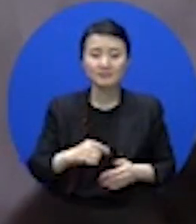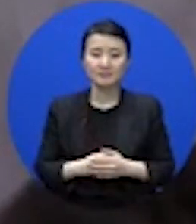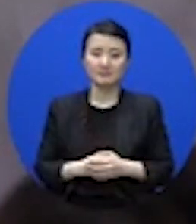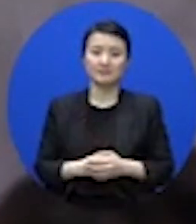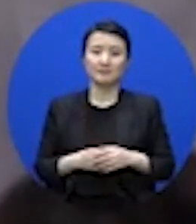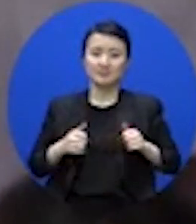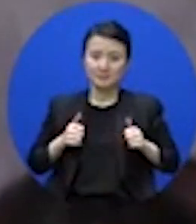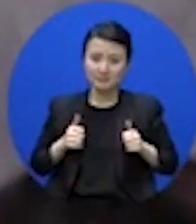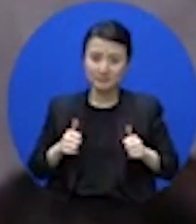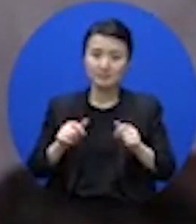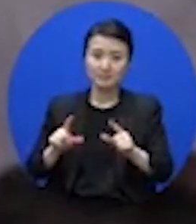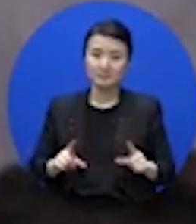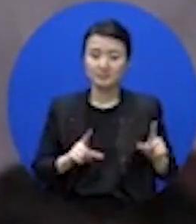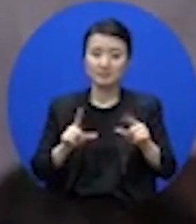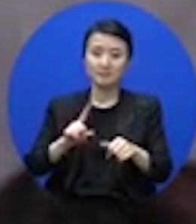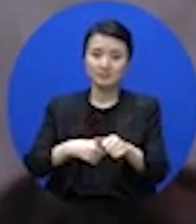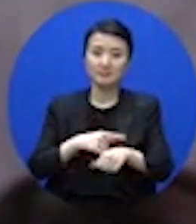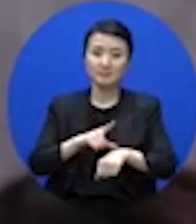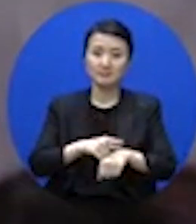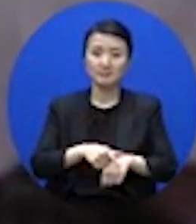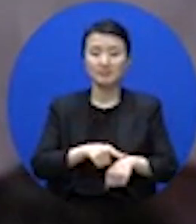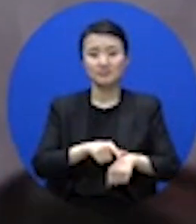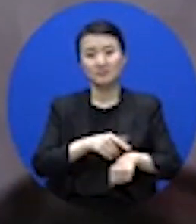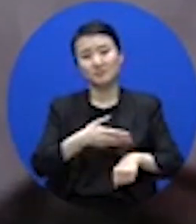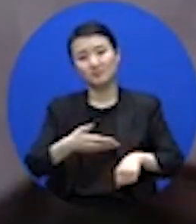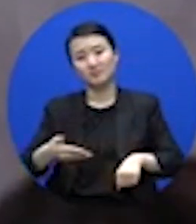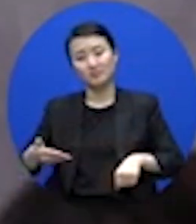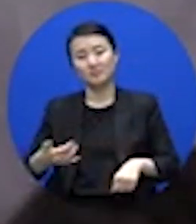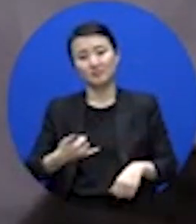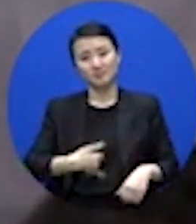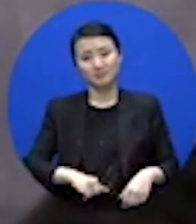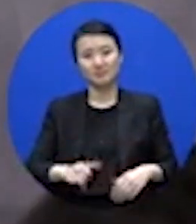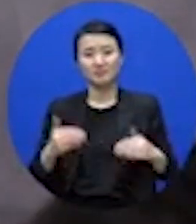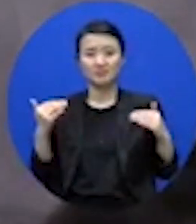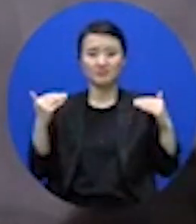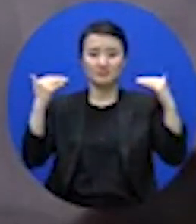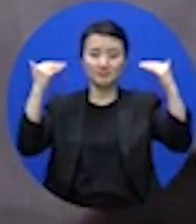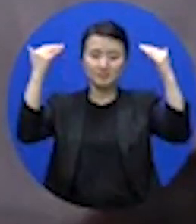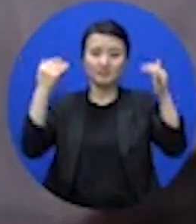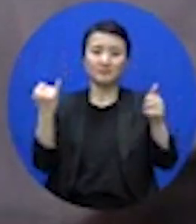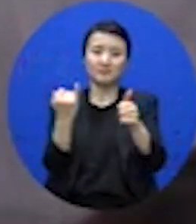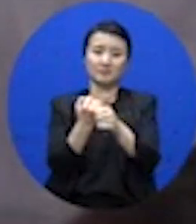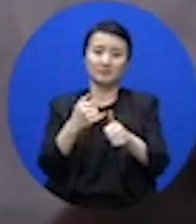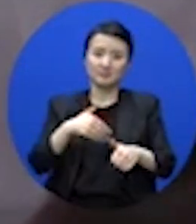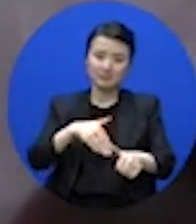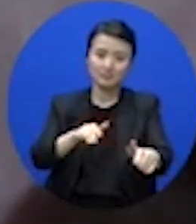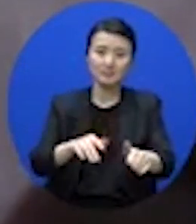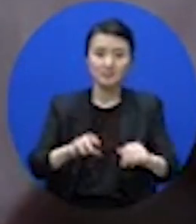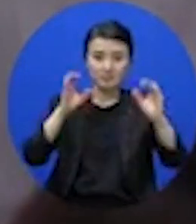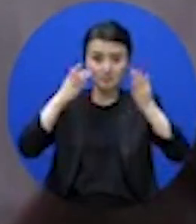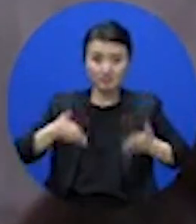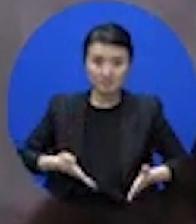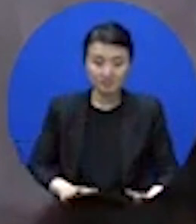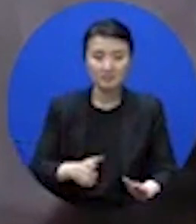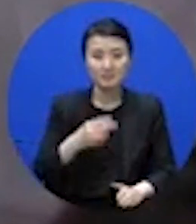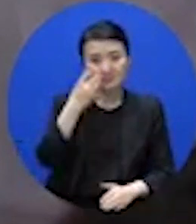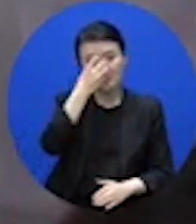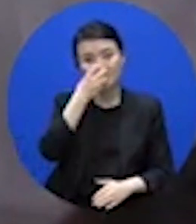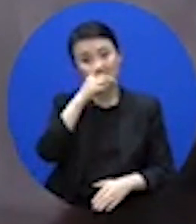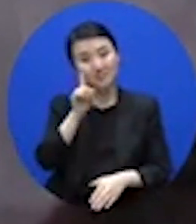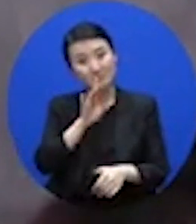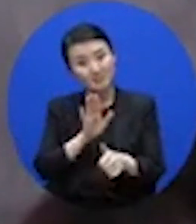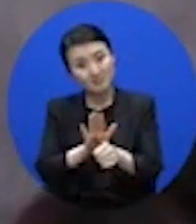열심히 살다 보면 애가 커요. 애 결혼시켜야죠. 자녀 결혼. 또 그 자녀가 아기를 낳으면 애를